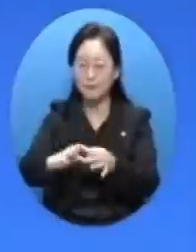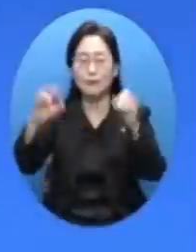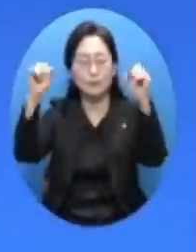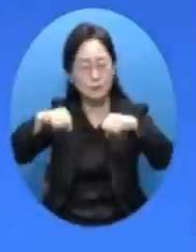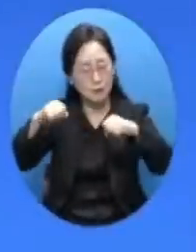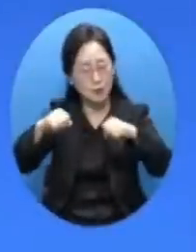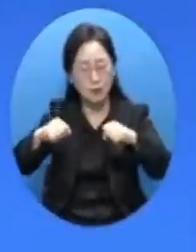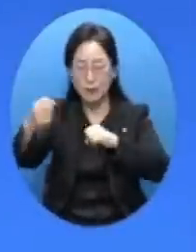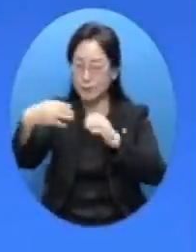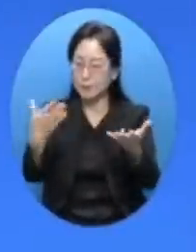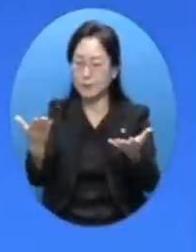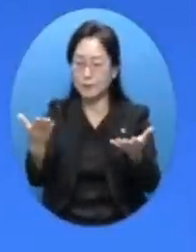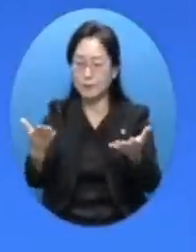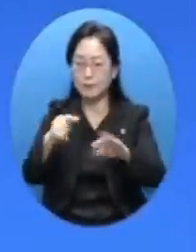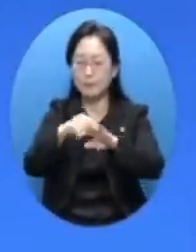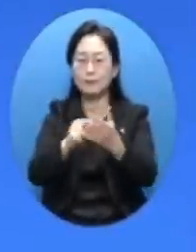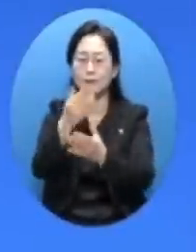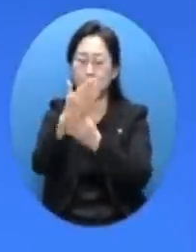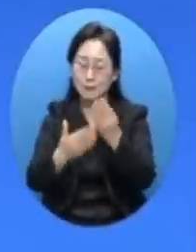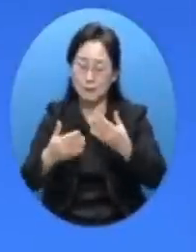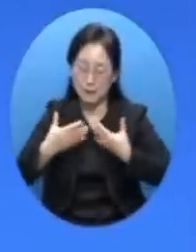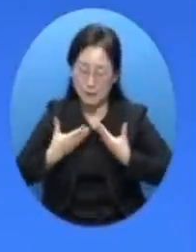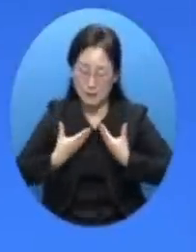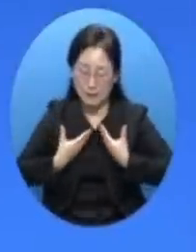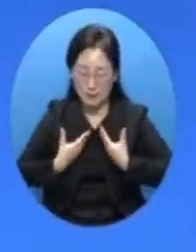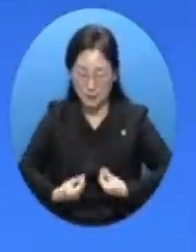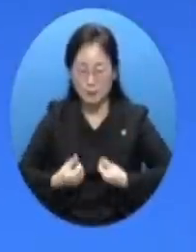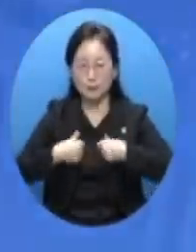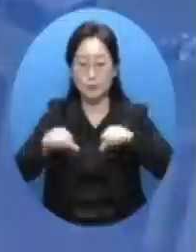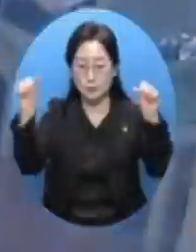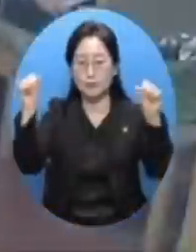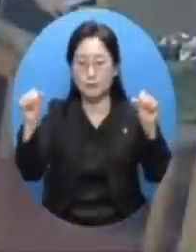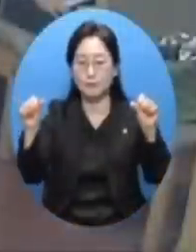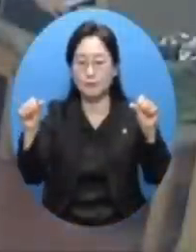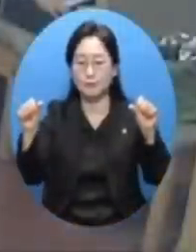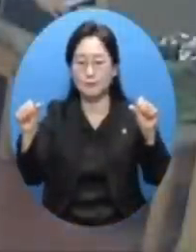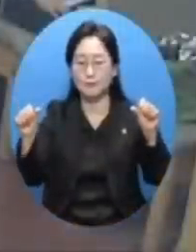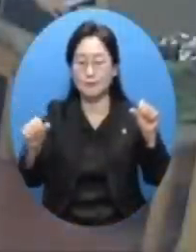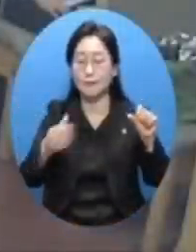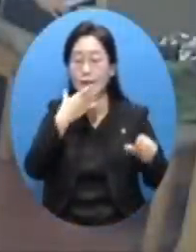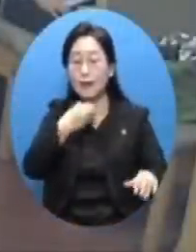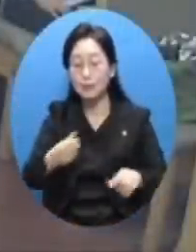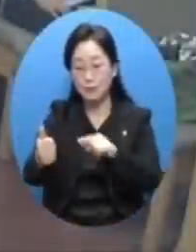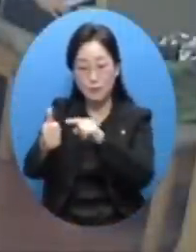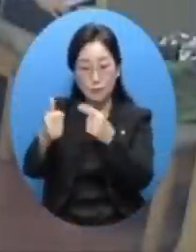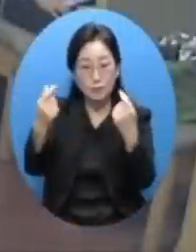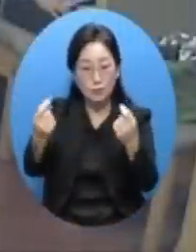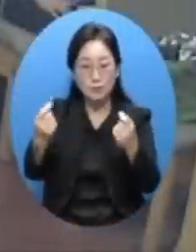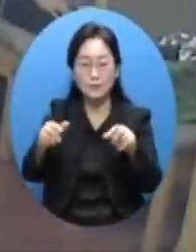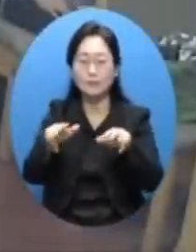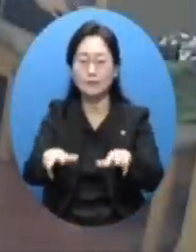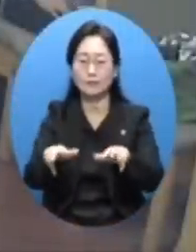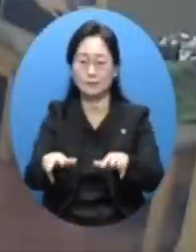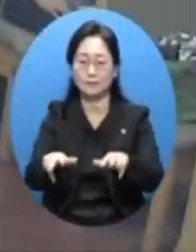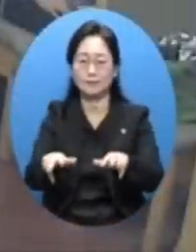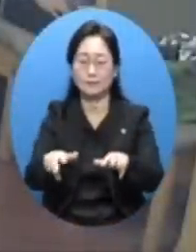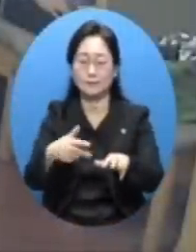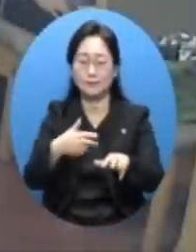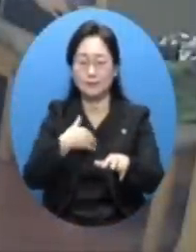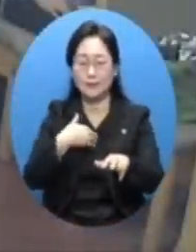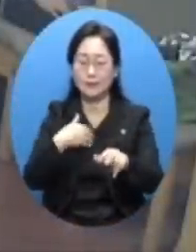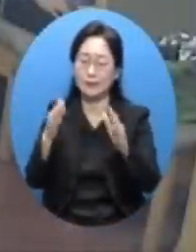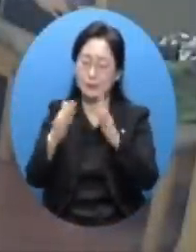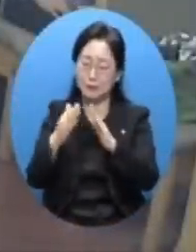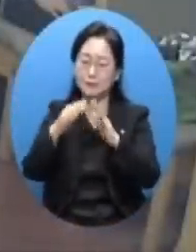하지 않고 그래서 낙심하고 절망하고 포기하고 아브라함처럼 이제는 우리 배에서